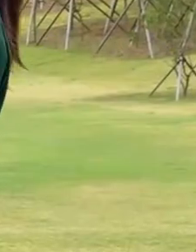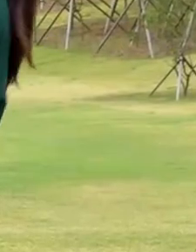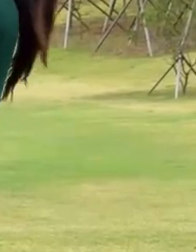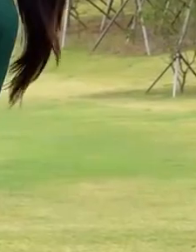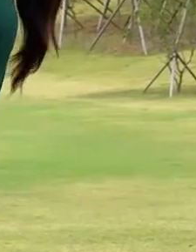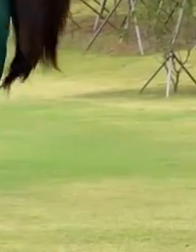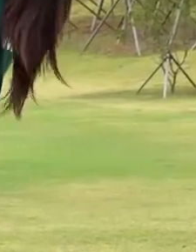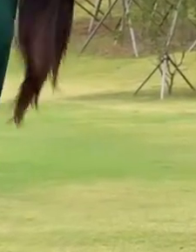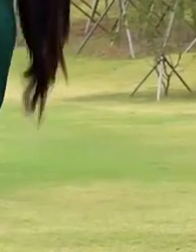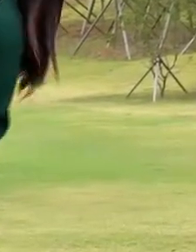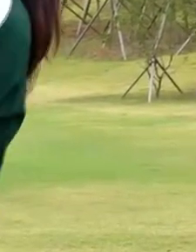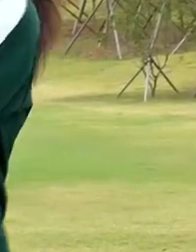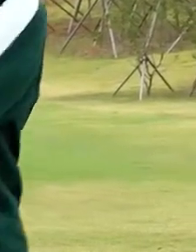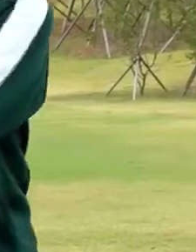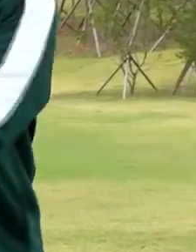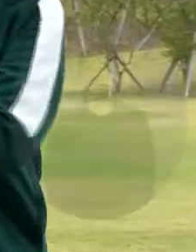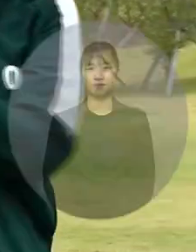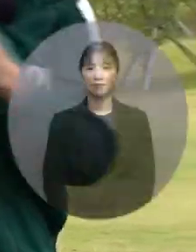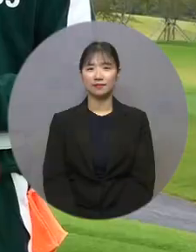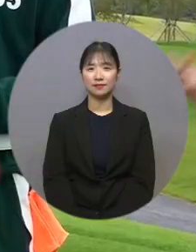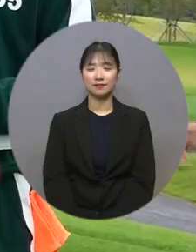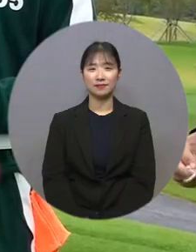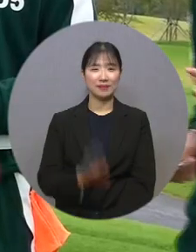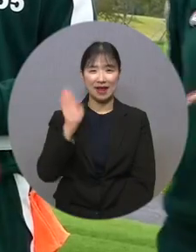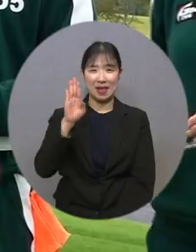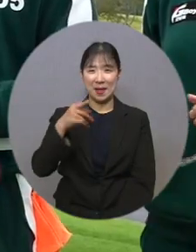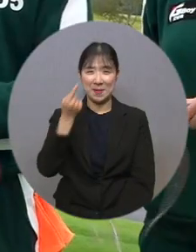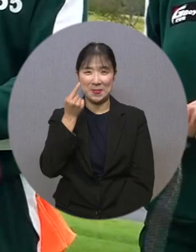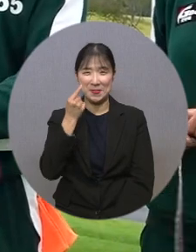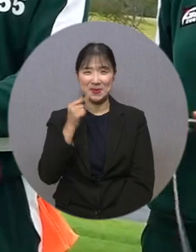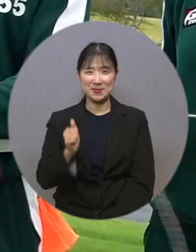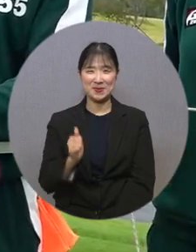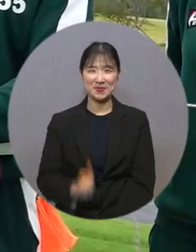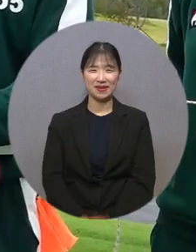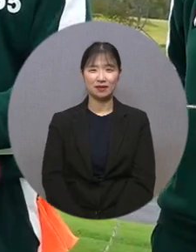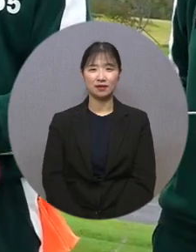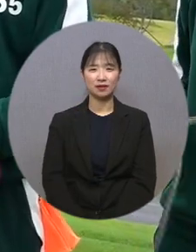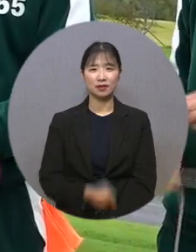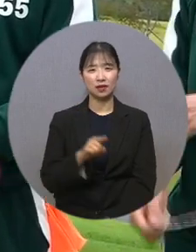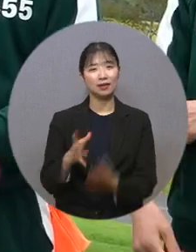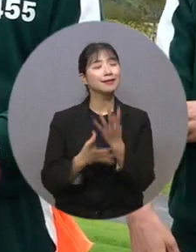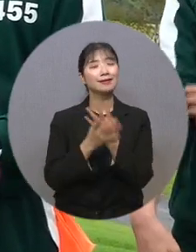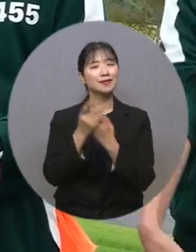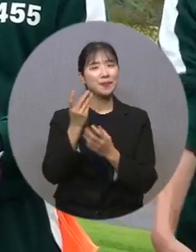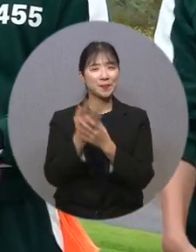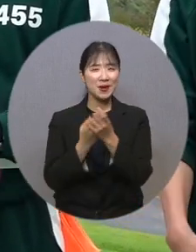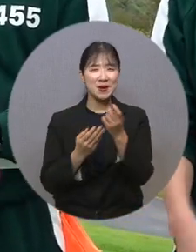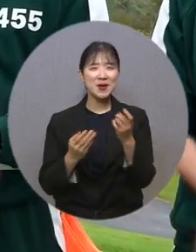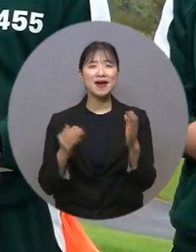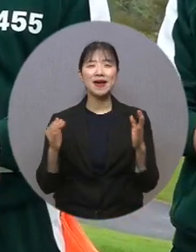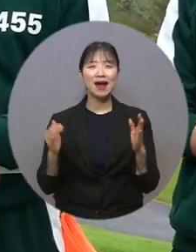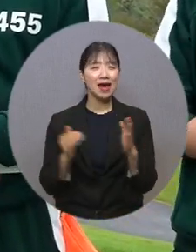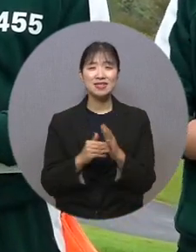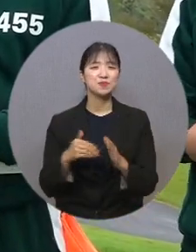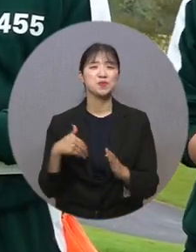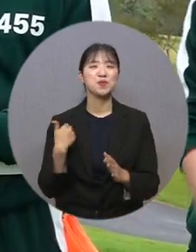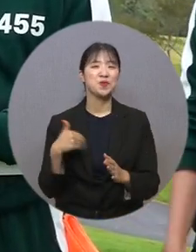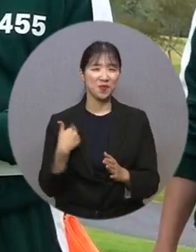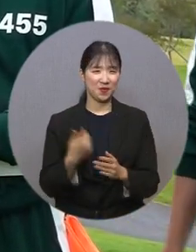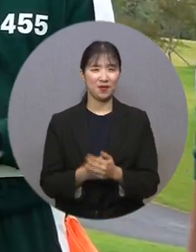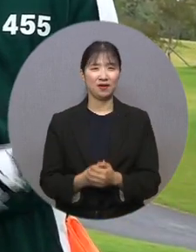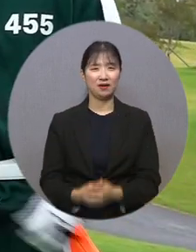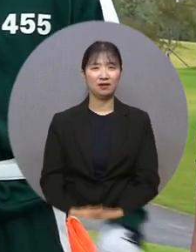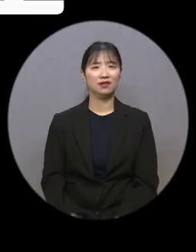와! 이거 갖다 붙이면 되겠다. 대박. 서울이 장갑 벗을 때까지 몰라. 모르는 거야. 장갑 지금